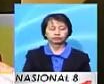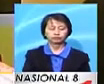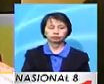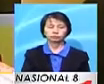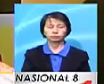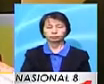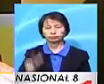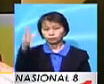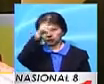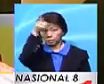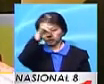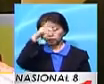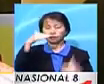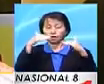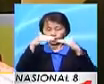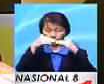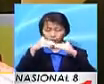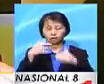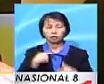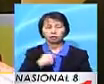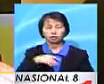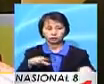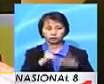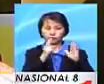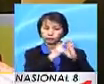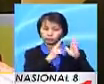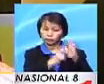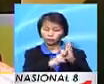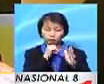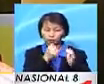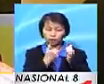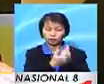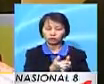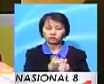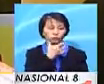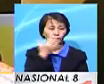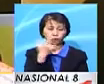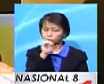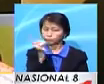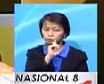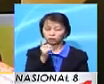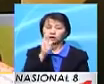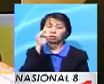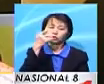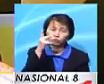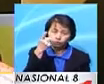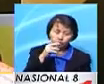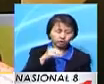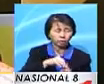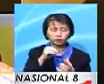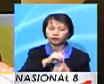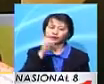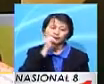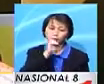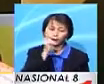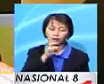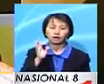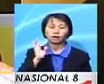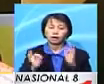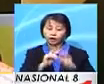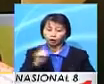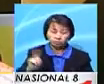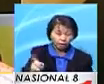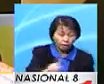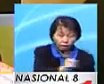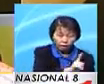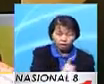Kerajaan berlaku adil dan kita melaksanakan undang-undang tidak berdasarkan pada warna, sama ada kuning atau merah. Jika mana-mana